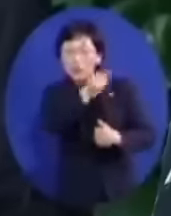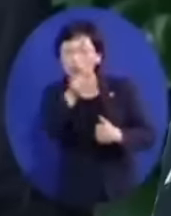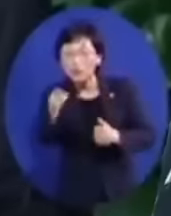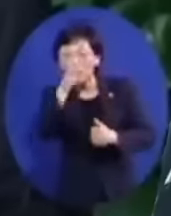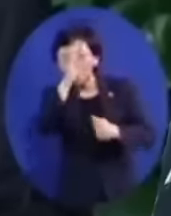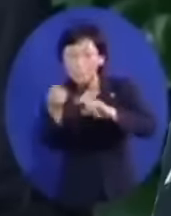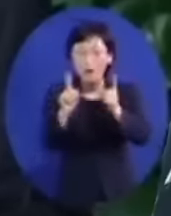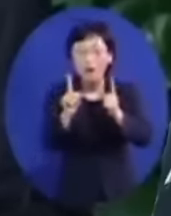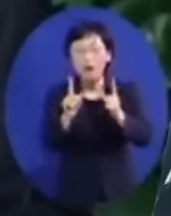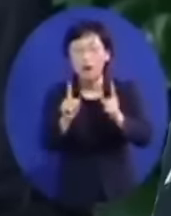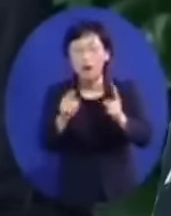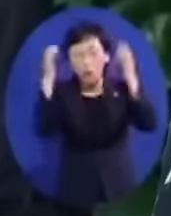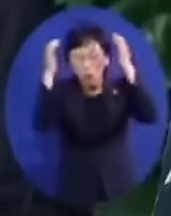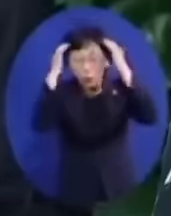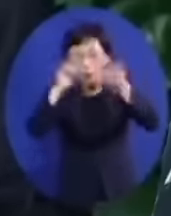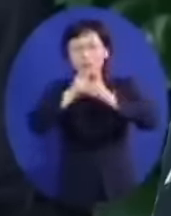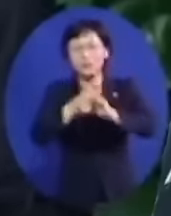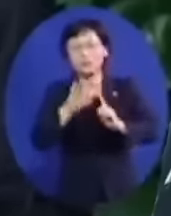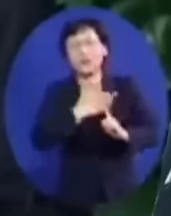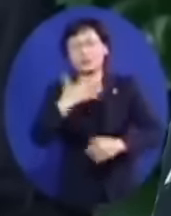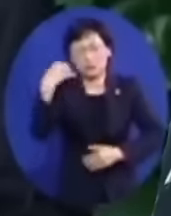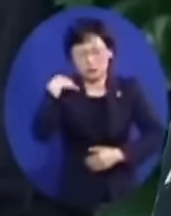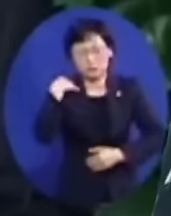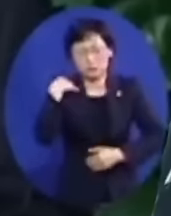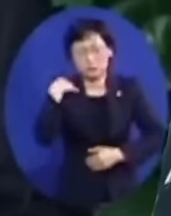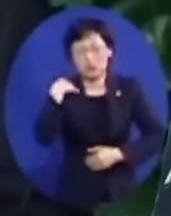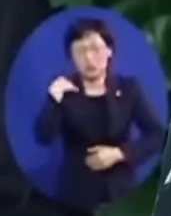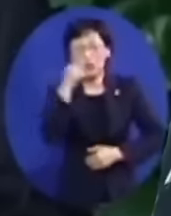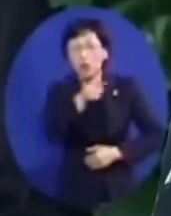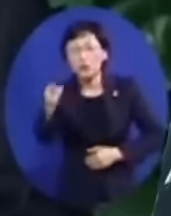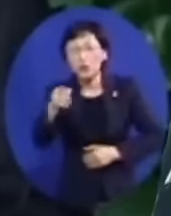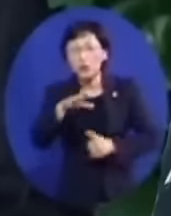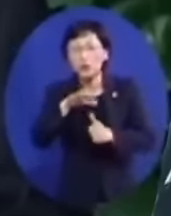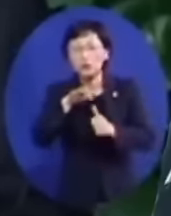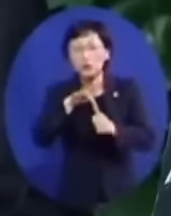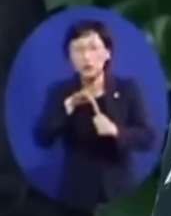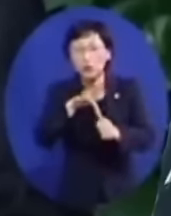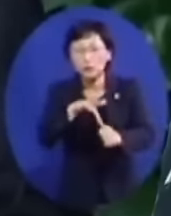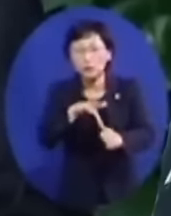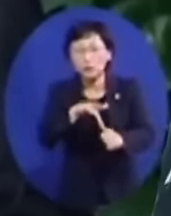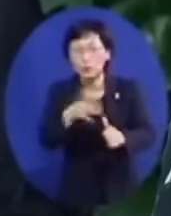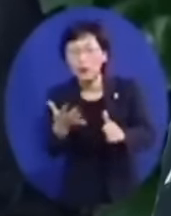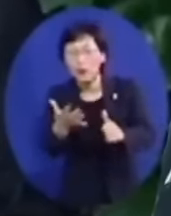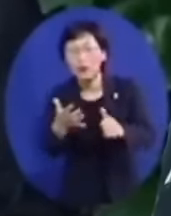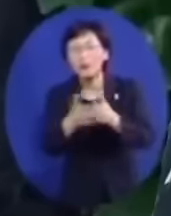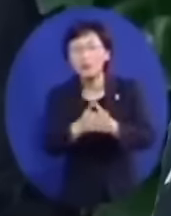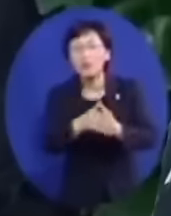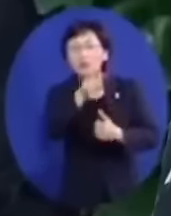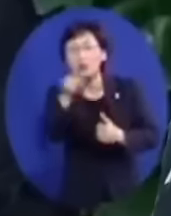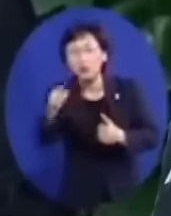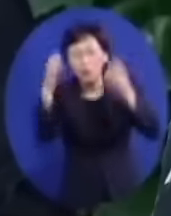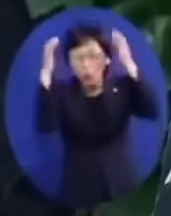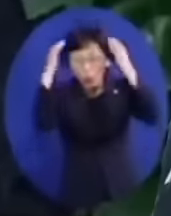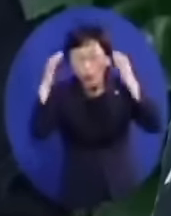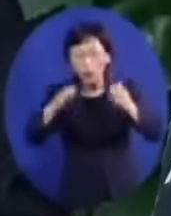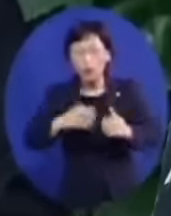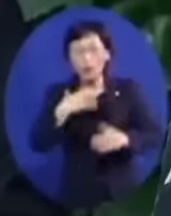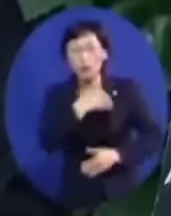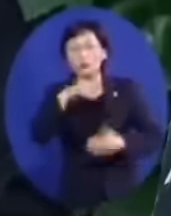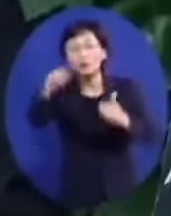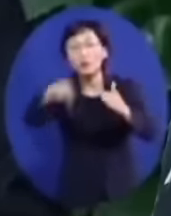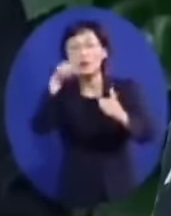네 병과 고통을 내가 짊어졌다. 내가 너의 저주를 담당했으므로 너는 고통과 괴로움에서 나를 통하여 면할 수가